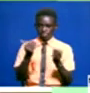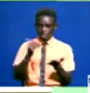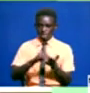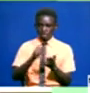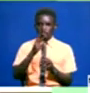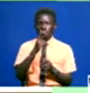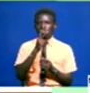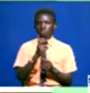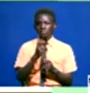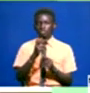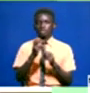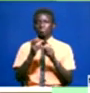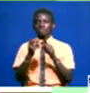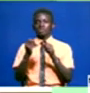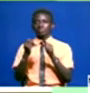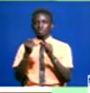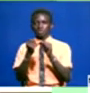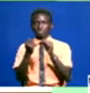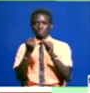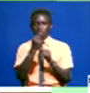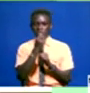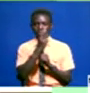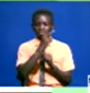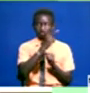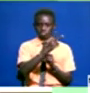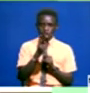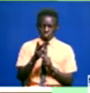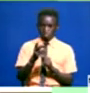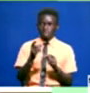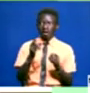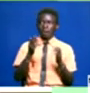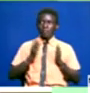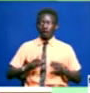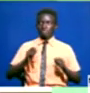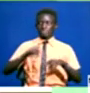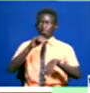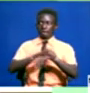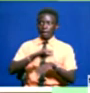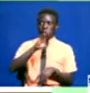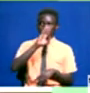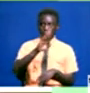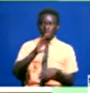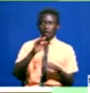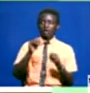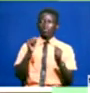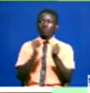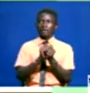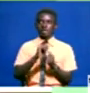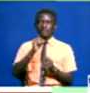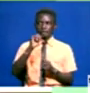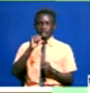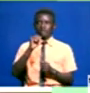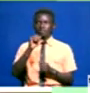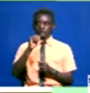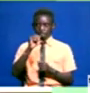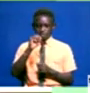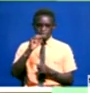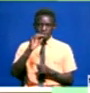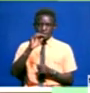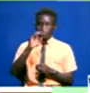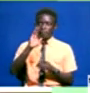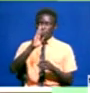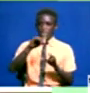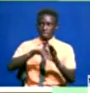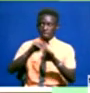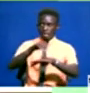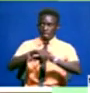mtu anapaswa kuwa na alama ya ba katika somo la Kiingereza na Kiswahili na alama ya wastani ya cha chanya kwenye